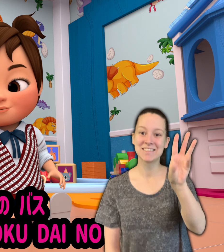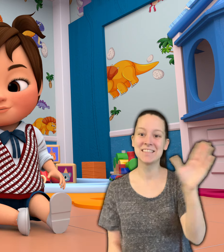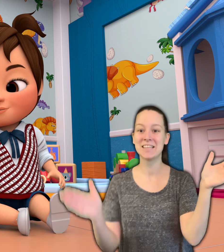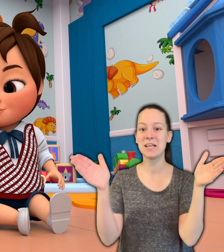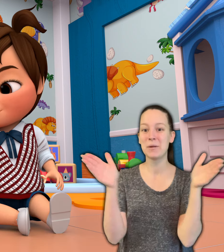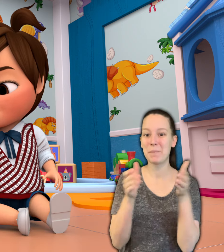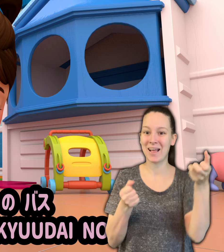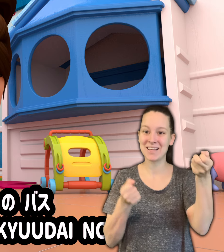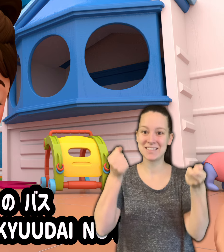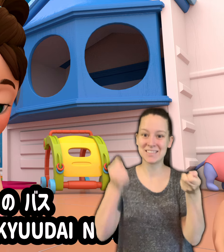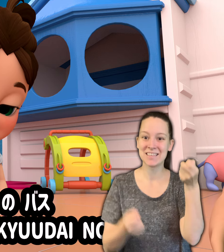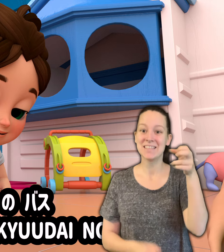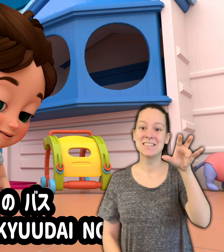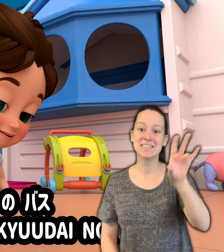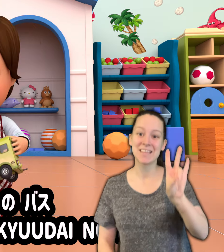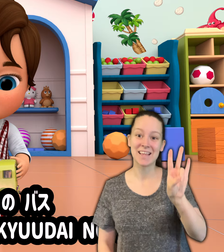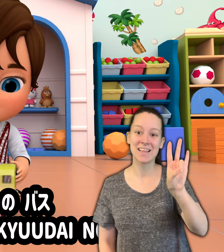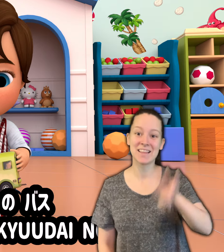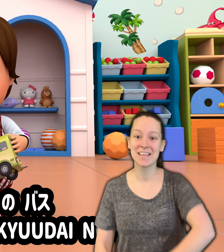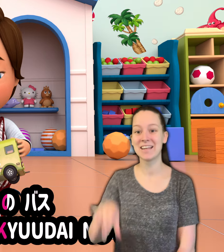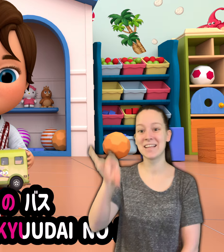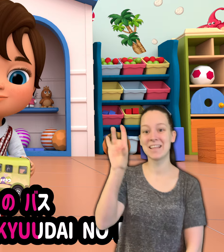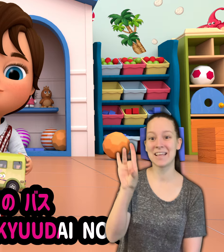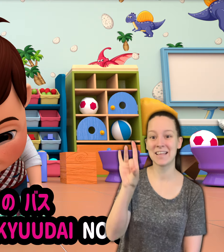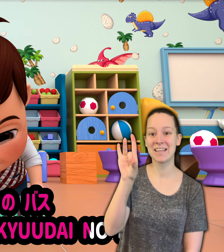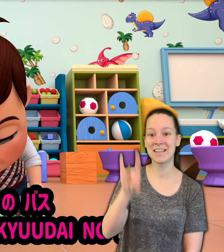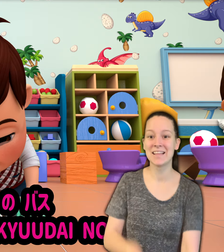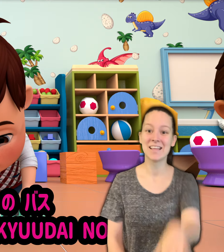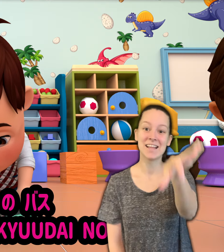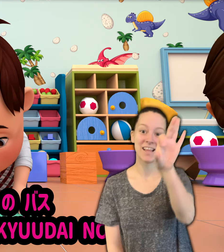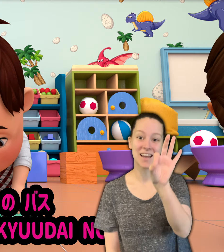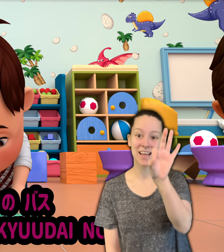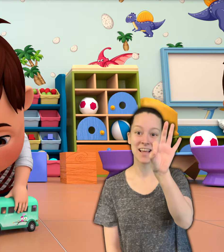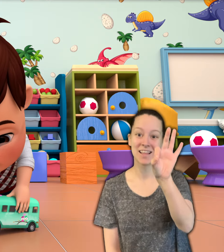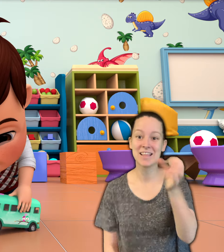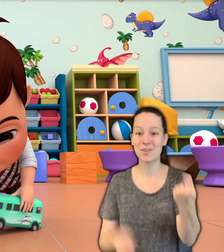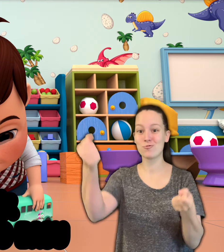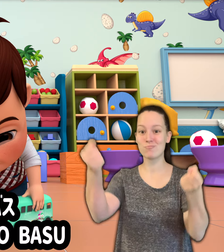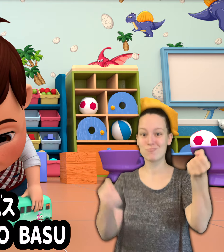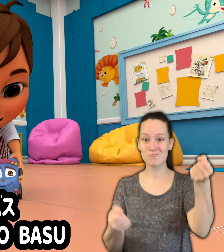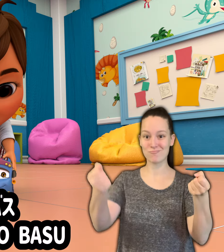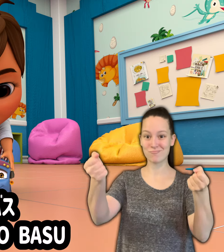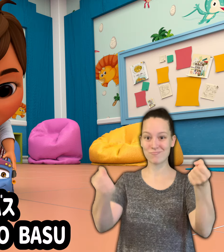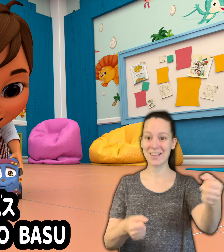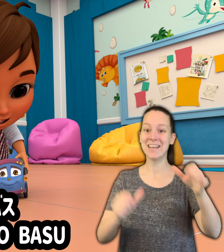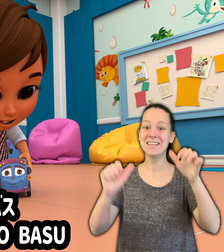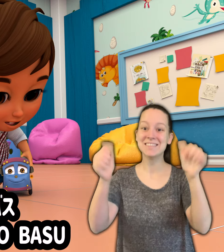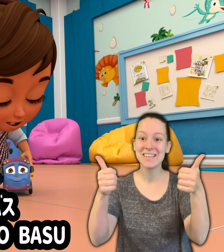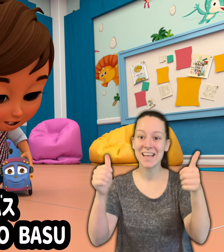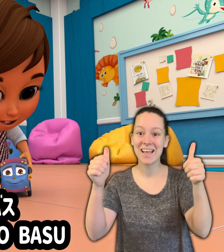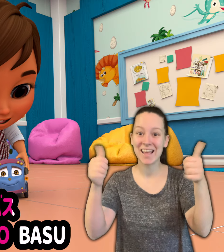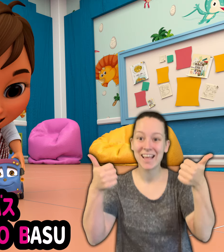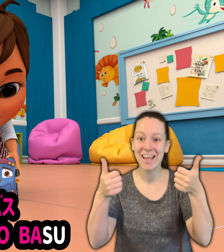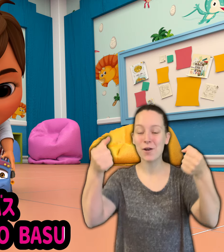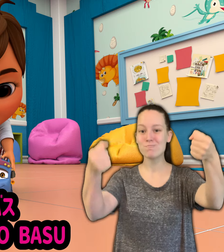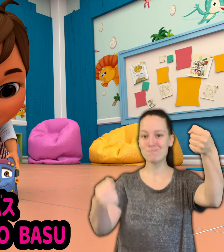のバス7台8台9台のバス10台